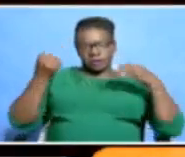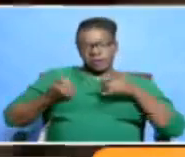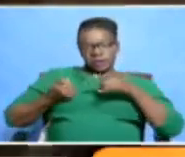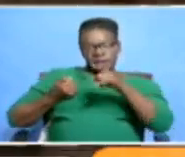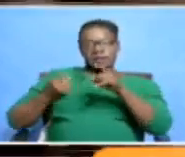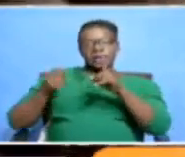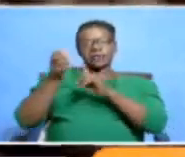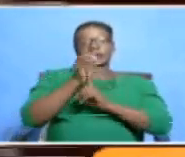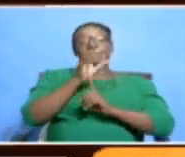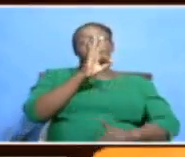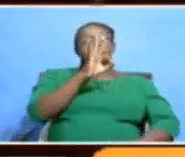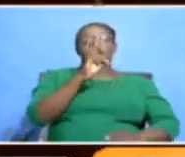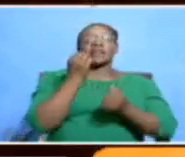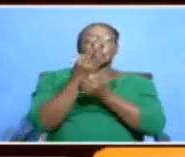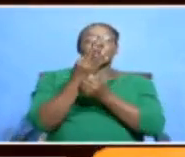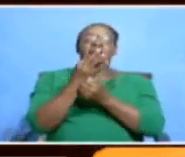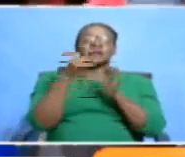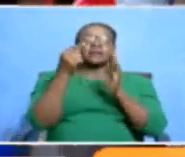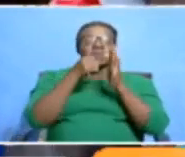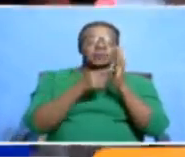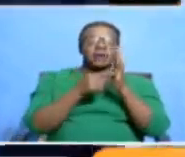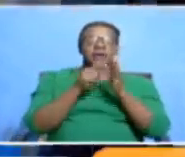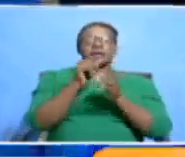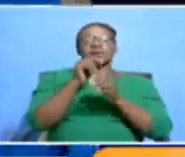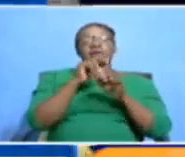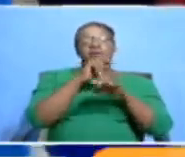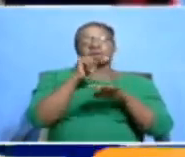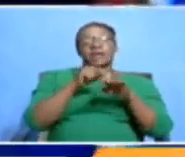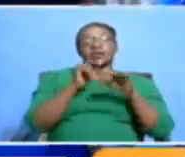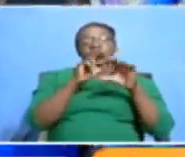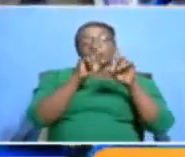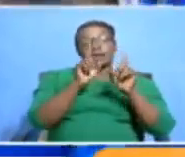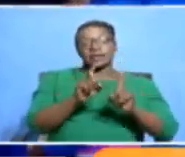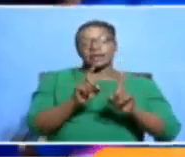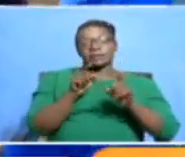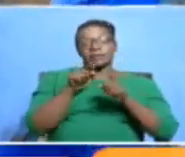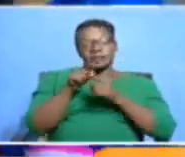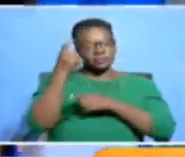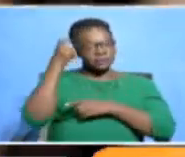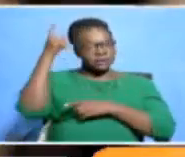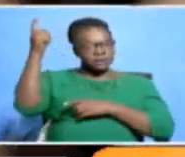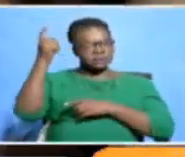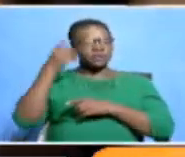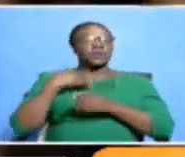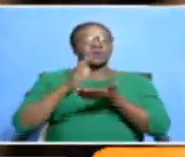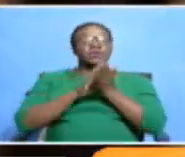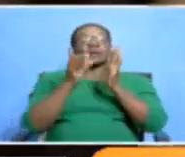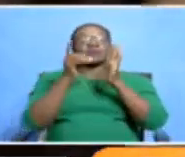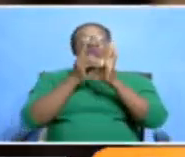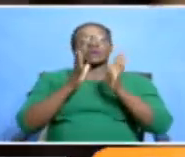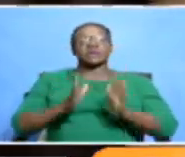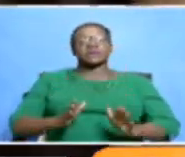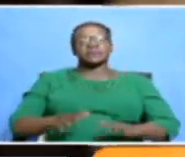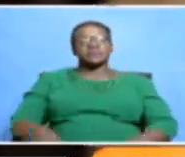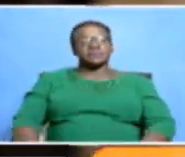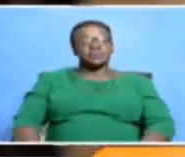alama 313 katika mtihani wa KCP na ndoto yake maishani ilikuwa ni udaktari.